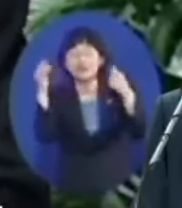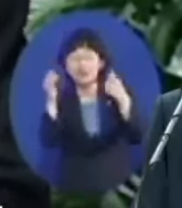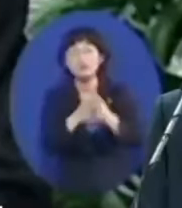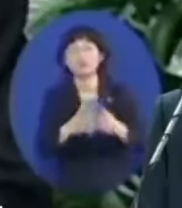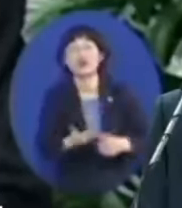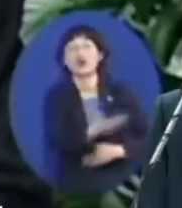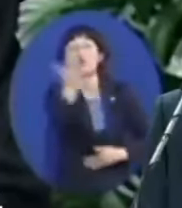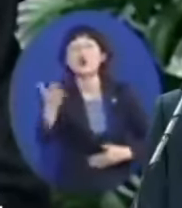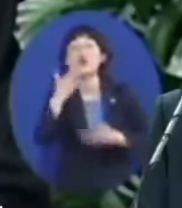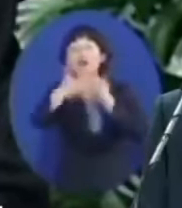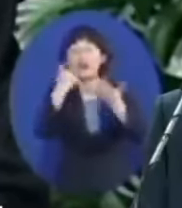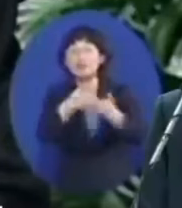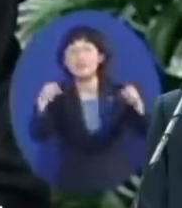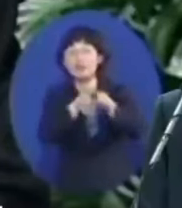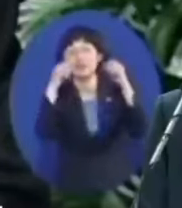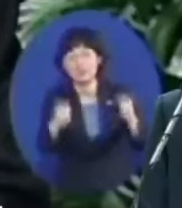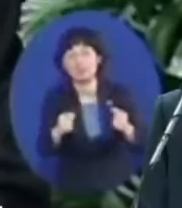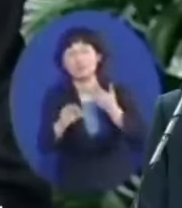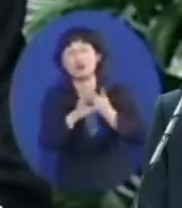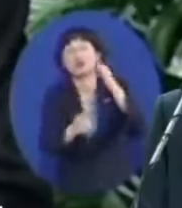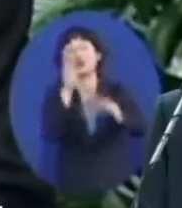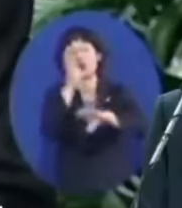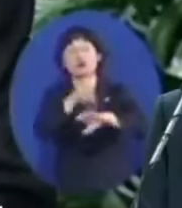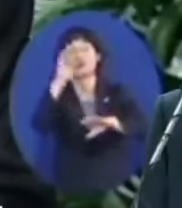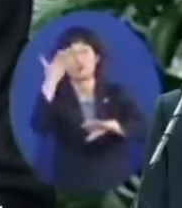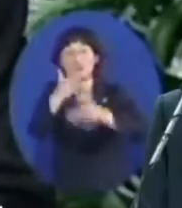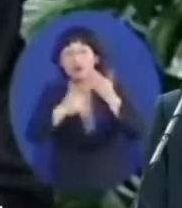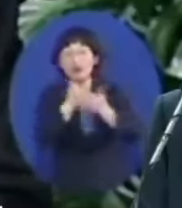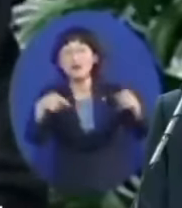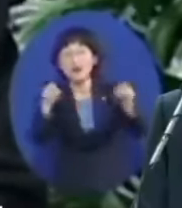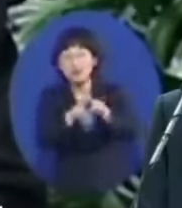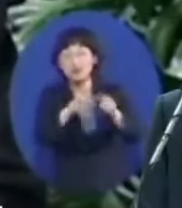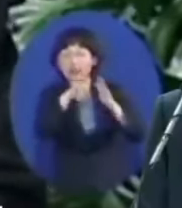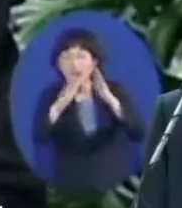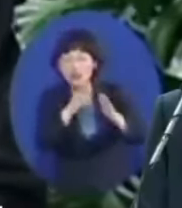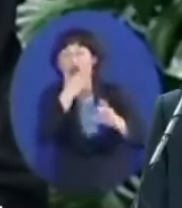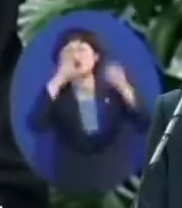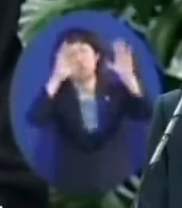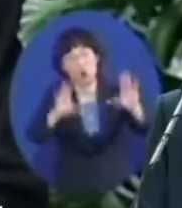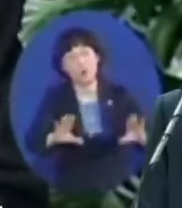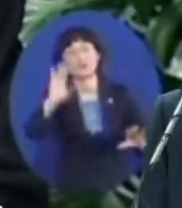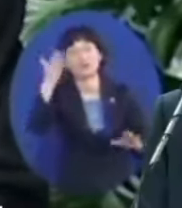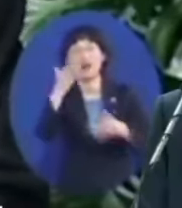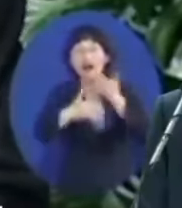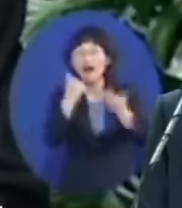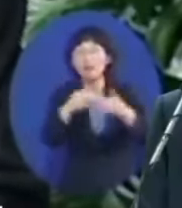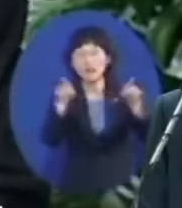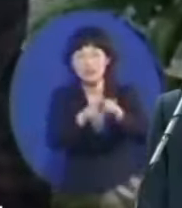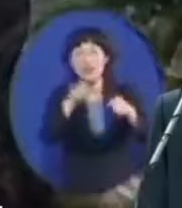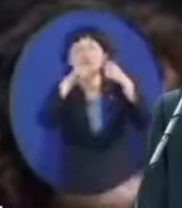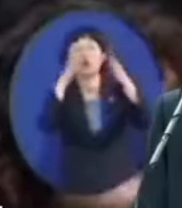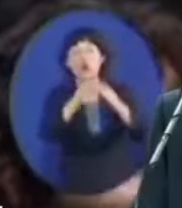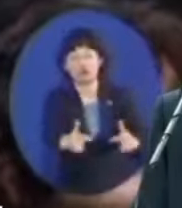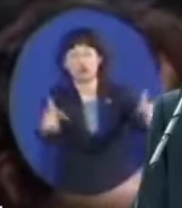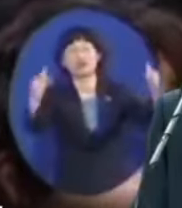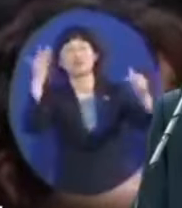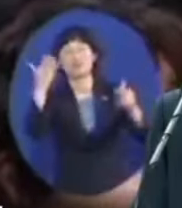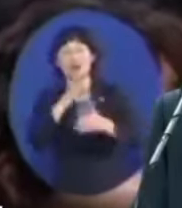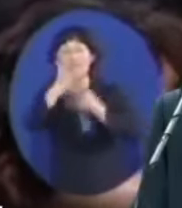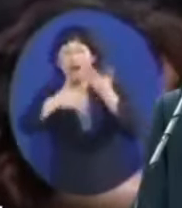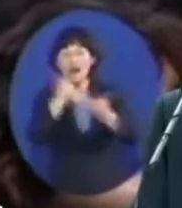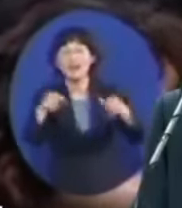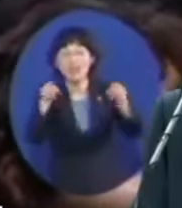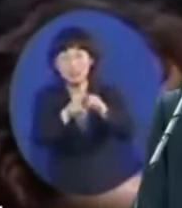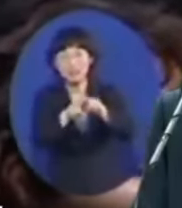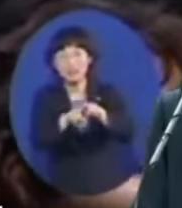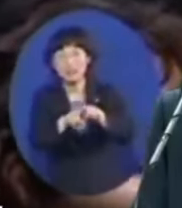여러분이 하나님이 같이 계시면 성공합니다. 하나님이 같이 계신 가정은 축복받습니다. 하나님이 같이 있는 교회는 부흥합니다. 하나님이 같이